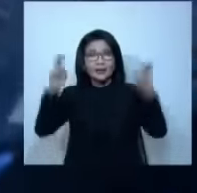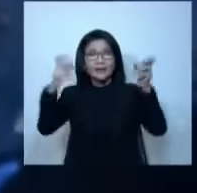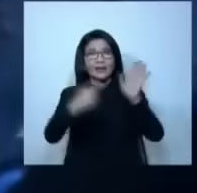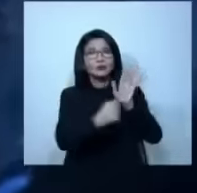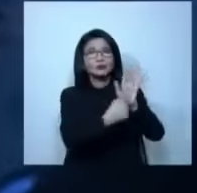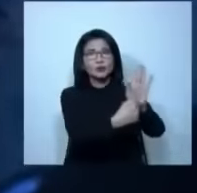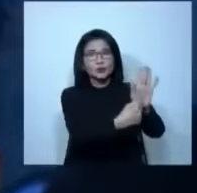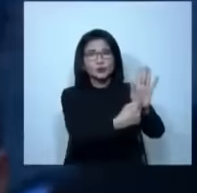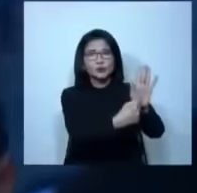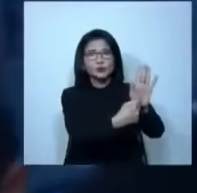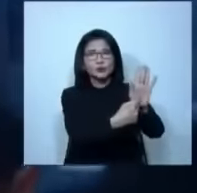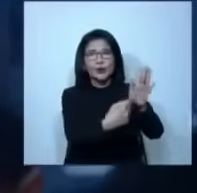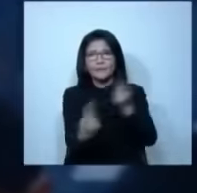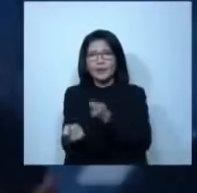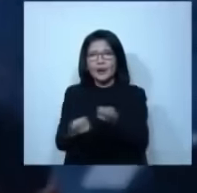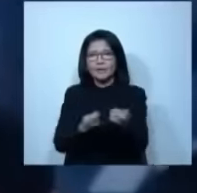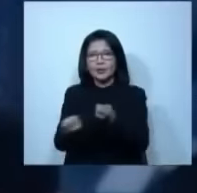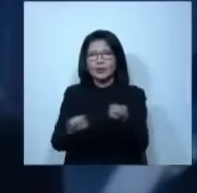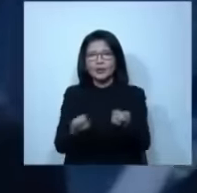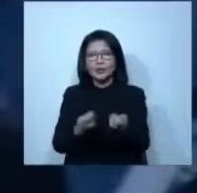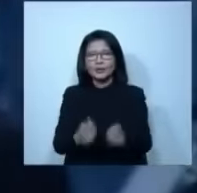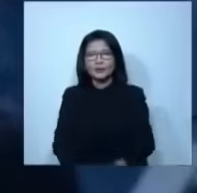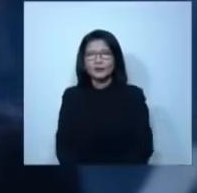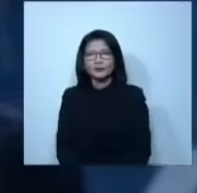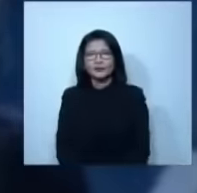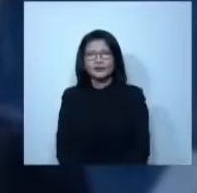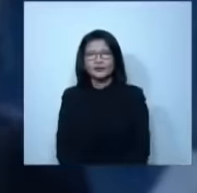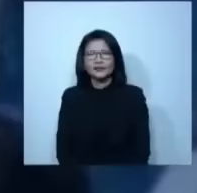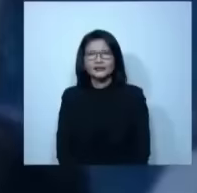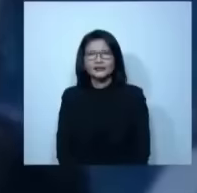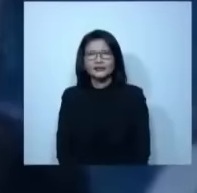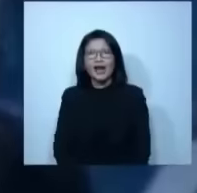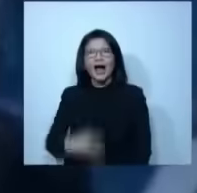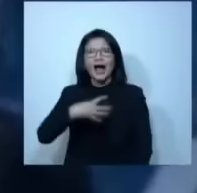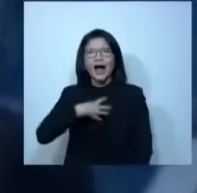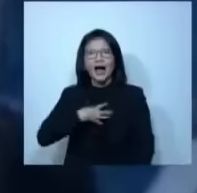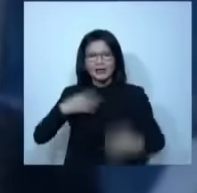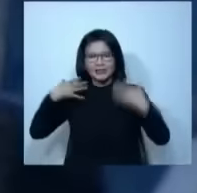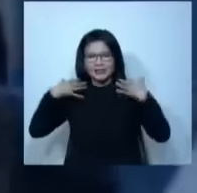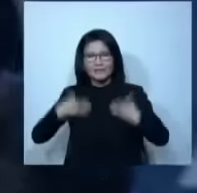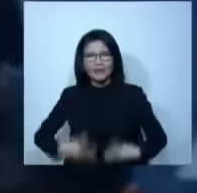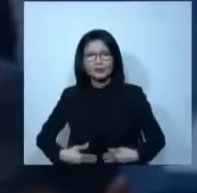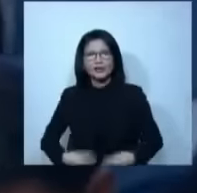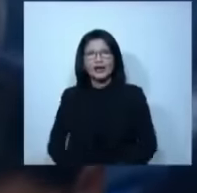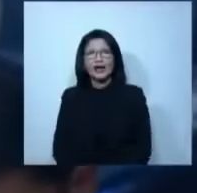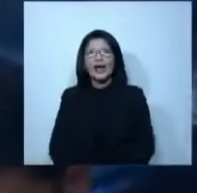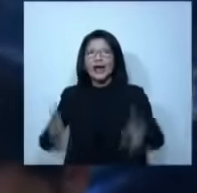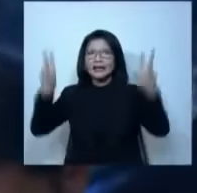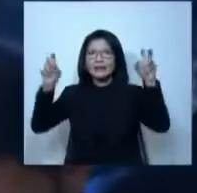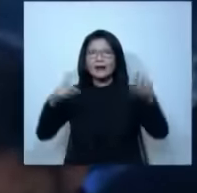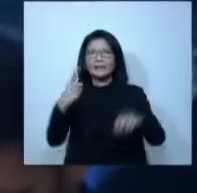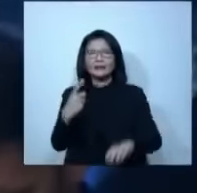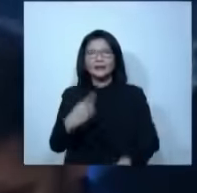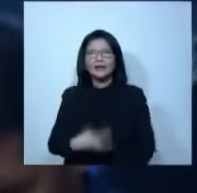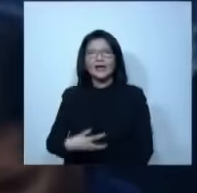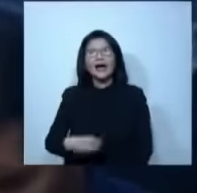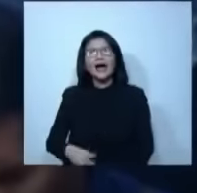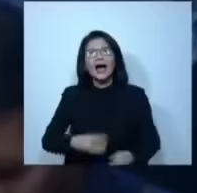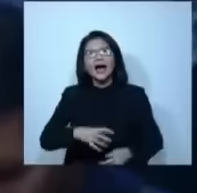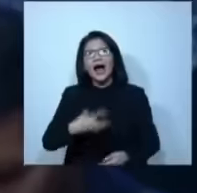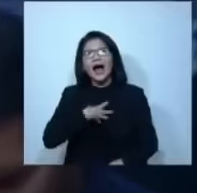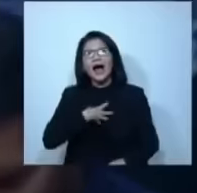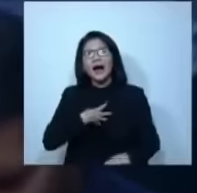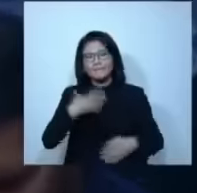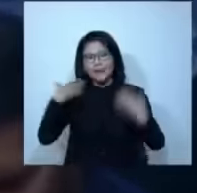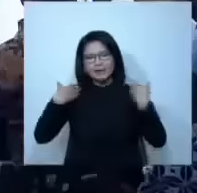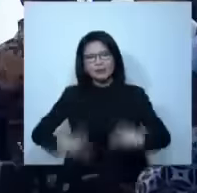diperlihatkan kepada moderator, HAM. Baik, kita catat, tema pertama adalah HAM.